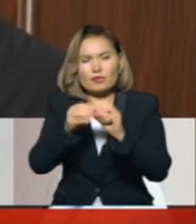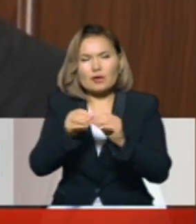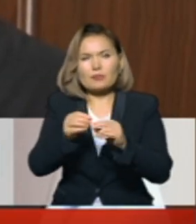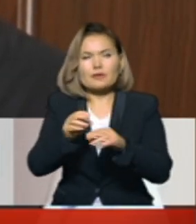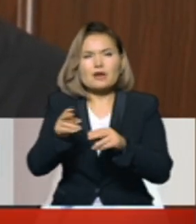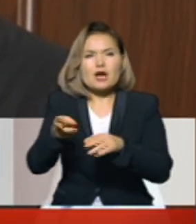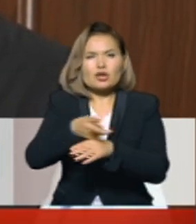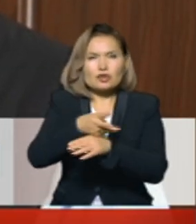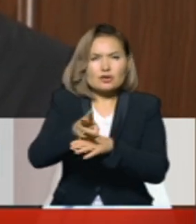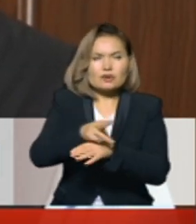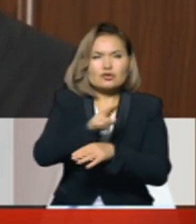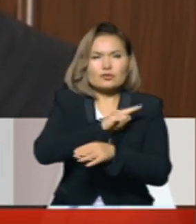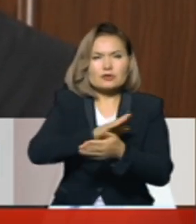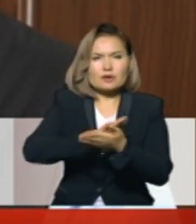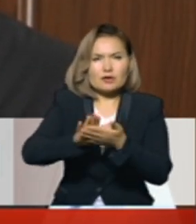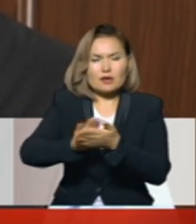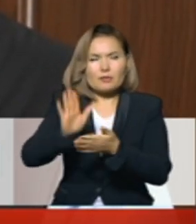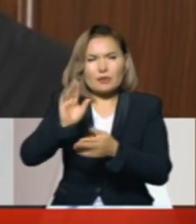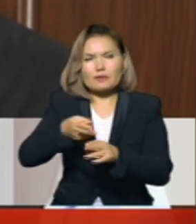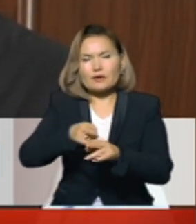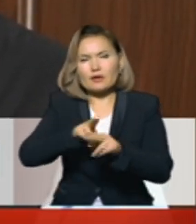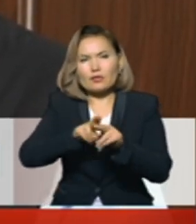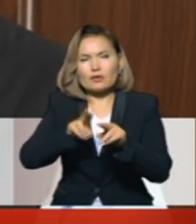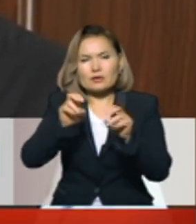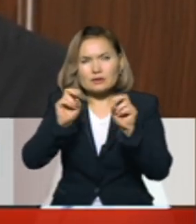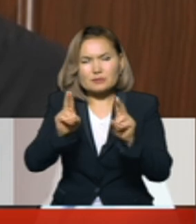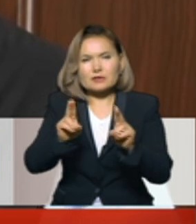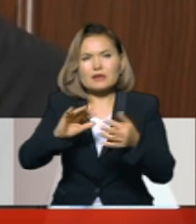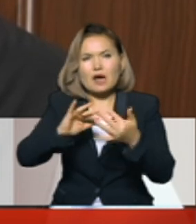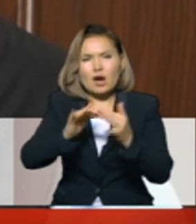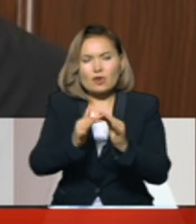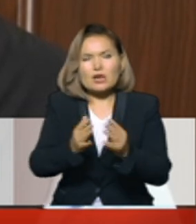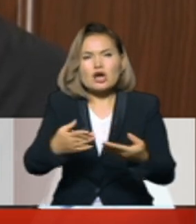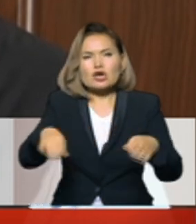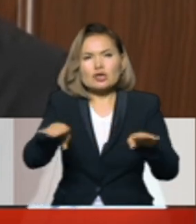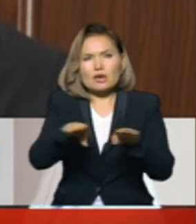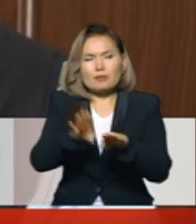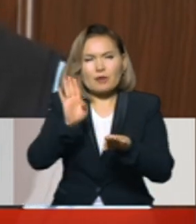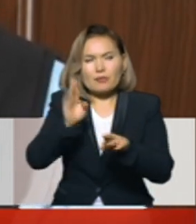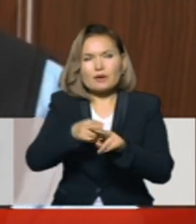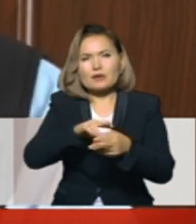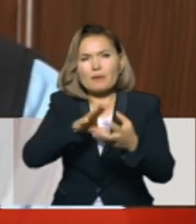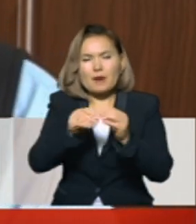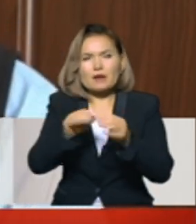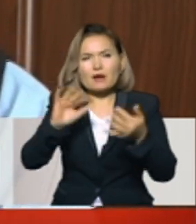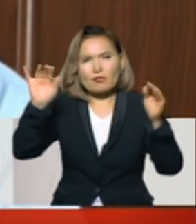қарсы дезинфекциялық жұмыстар жүргізеді. Ауруға тән мал жасына байланысты